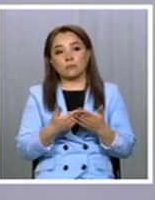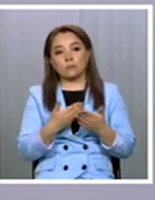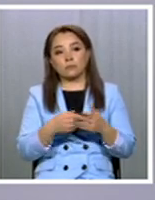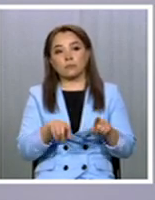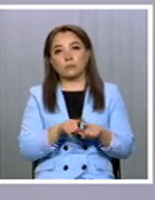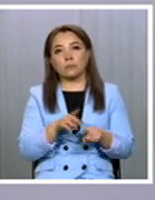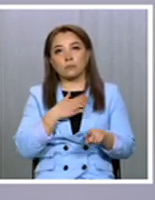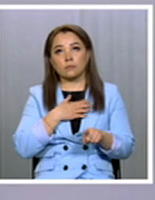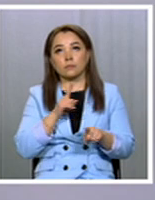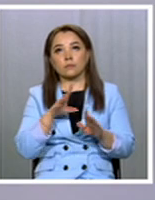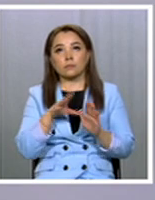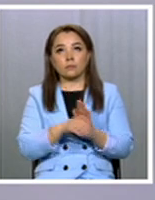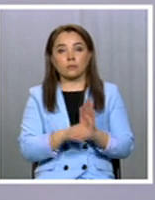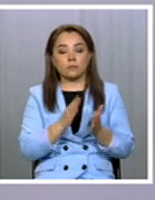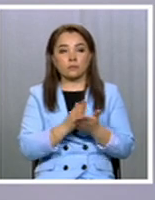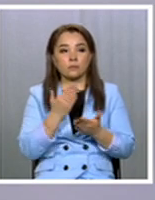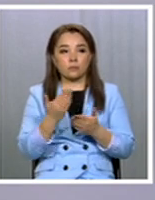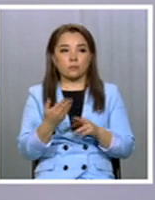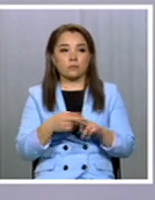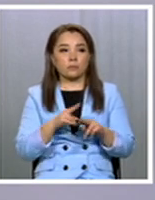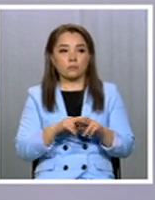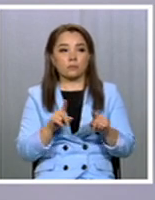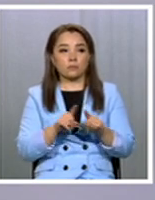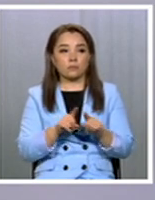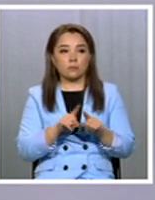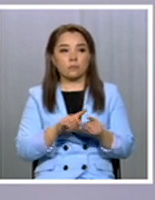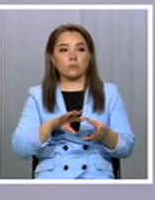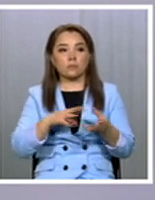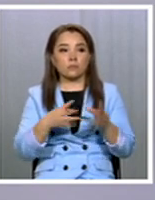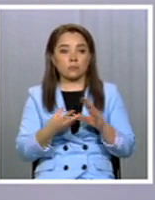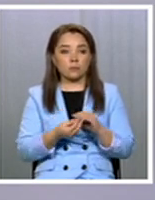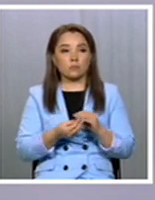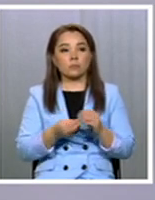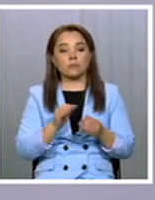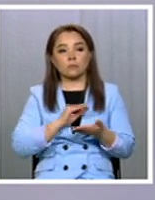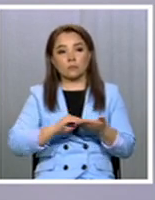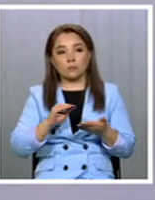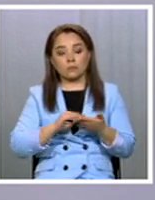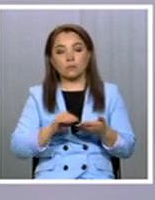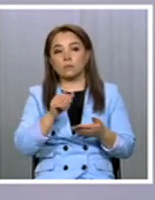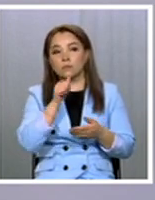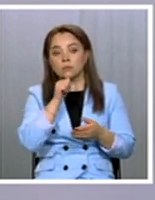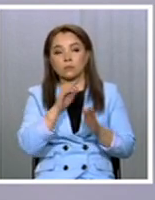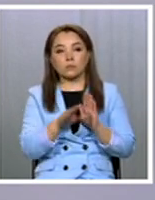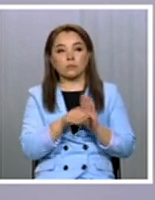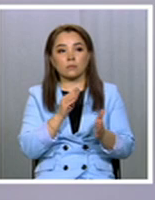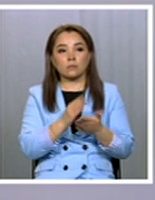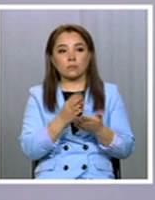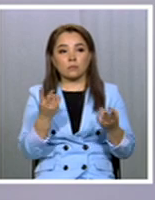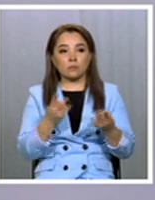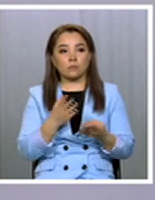бізде енгізу тұр, яғни енгізу және нәтижені шығару операторларын таңдап алуымыз керек.